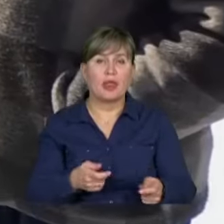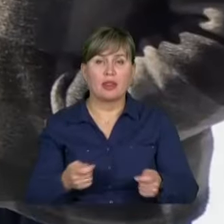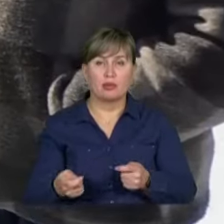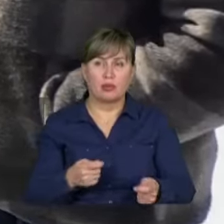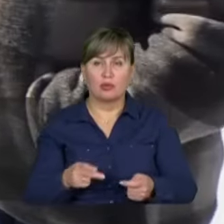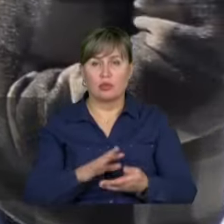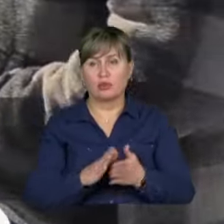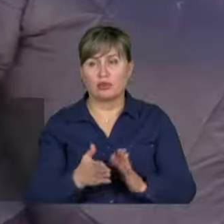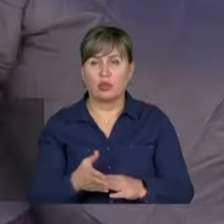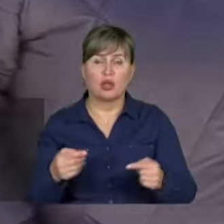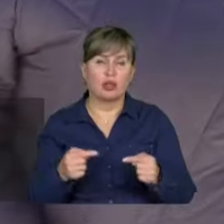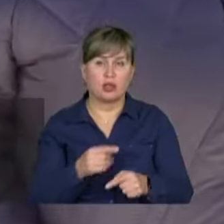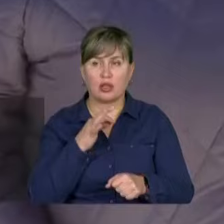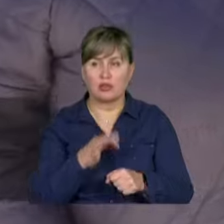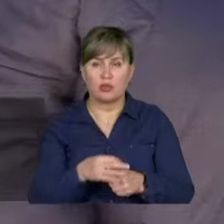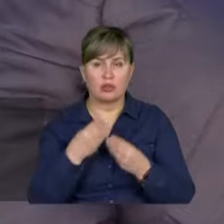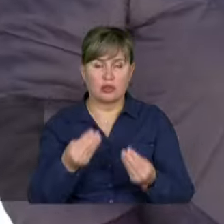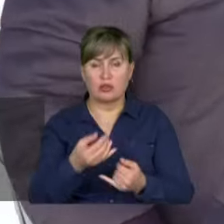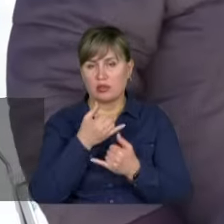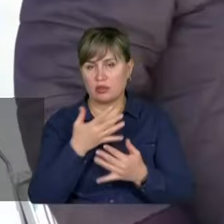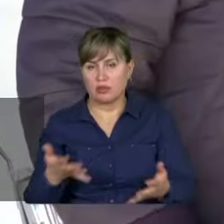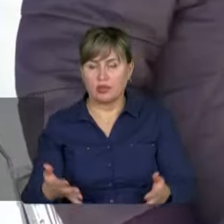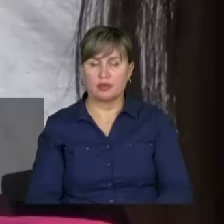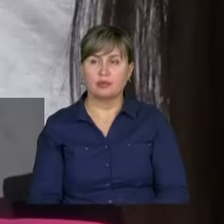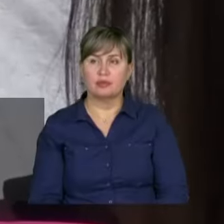по ситуации конкретного ответа дать не смогли.